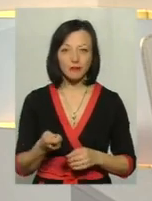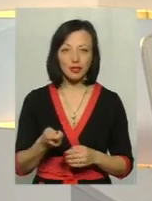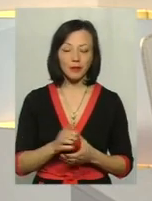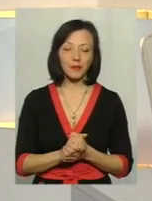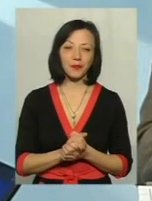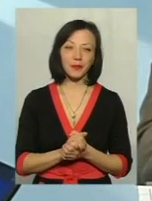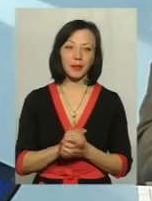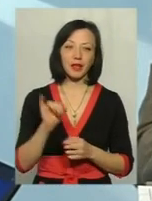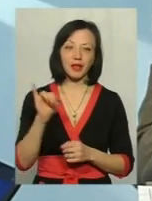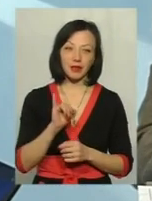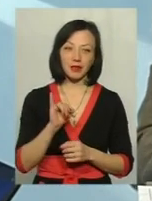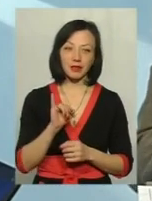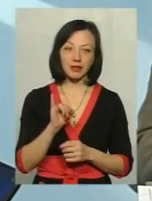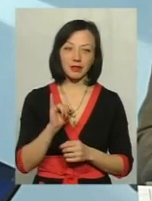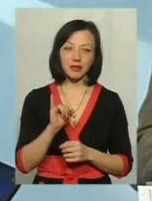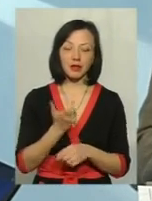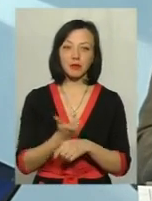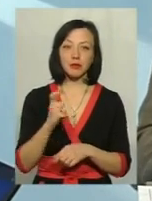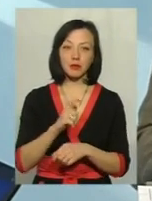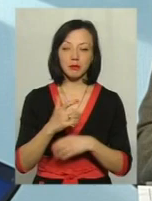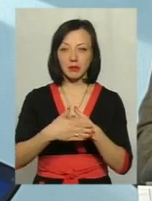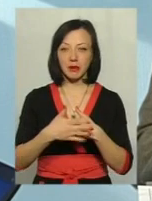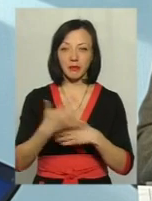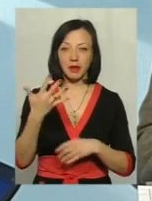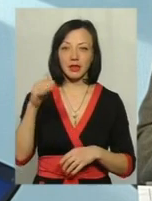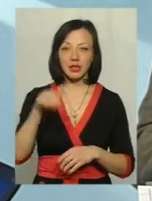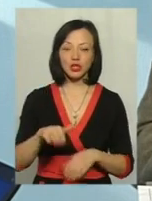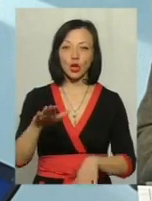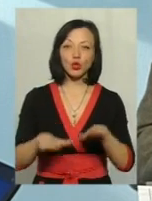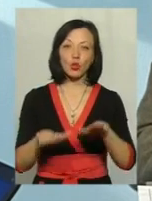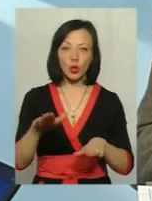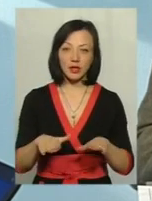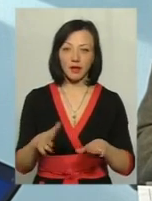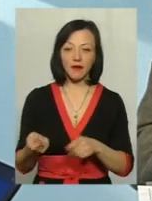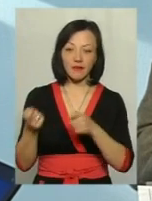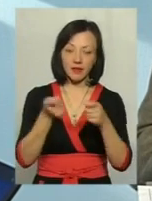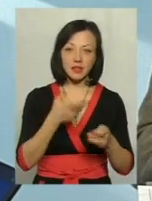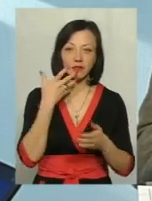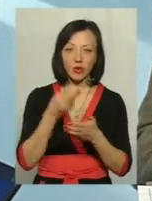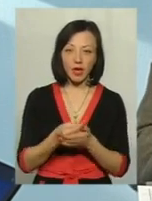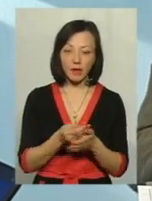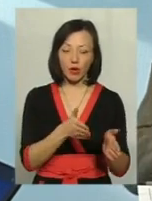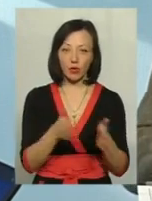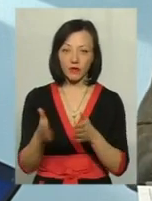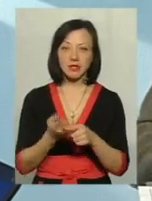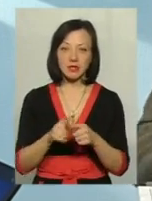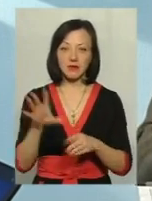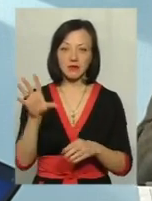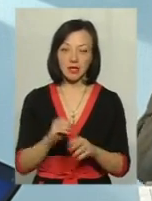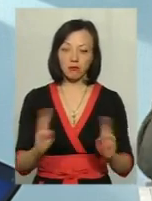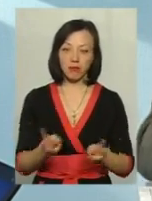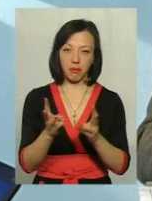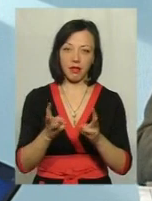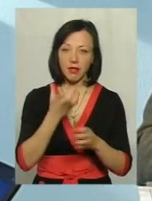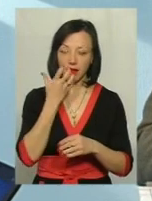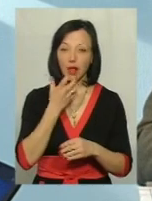дешевше. І більше, біля 5000 тонн от, і вивезли, і своєї приготували, оце ми все спалили.